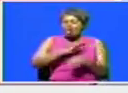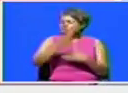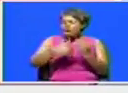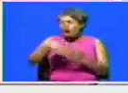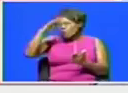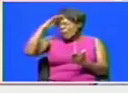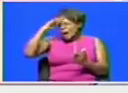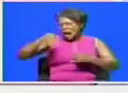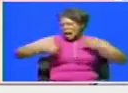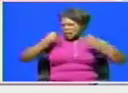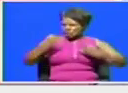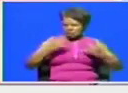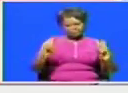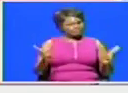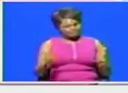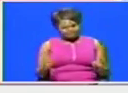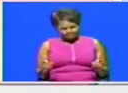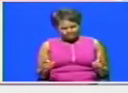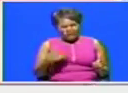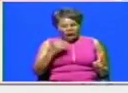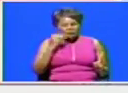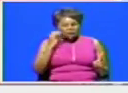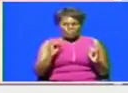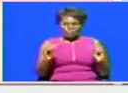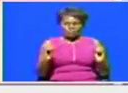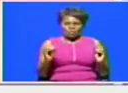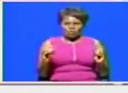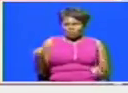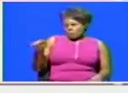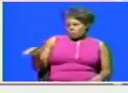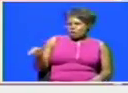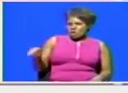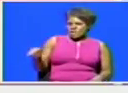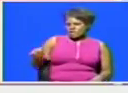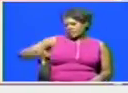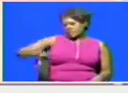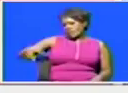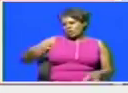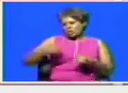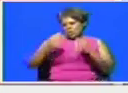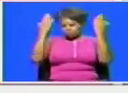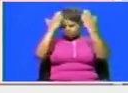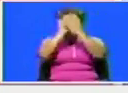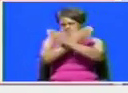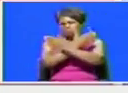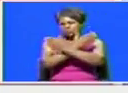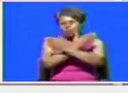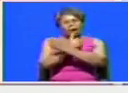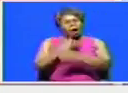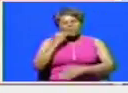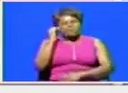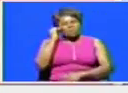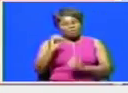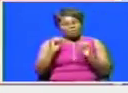bao, unafikiri wengine wako na manyumba kwao, hawana pa kwenda. Anakuambia asubuhi anakaa pale town, lakini kifika jioni hana pa